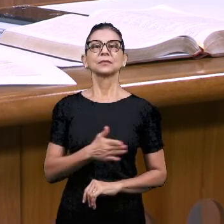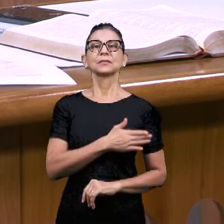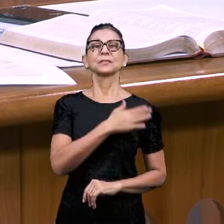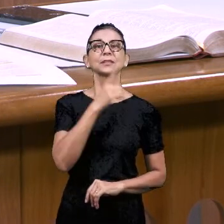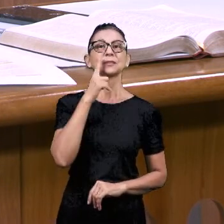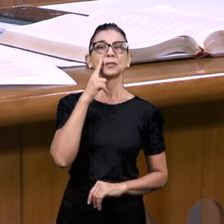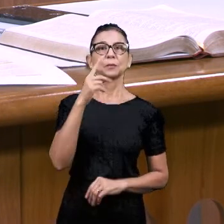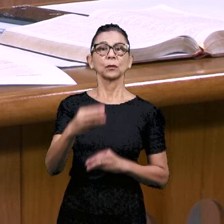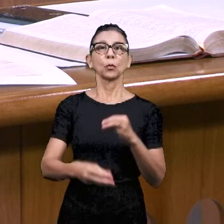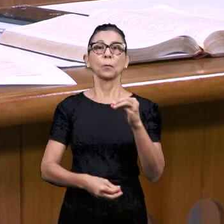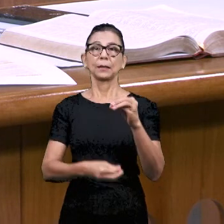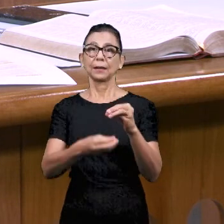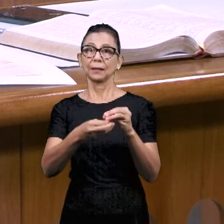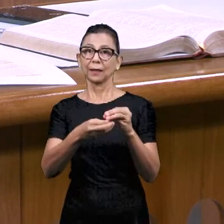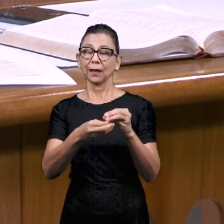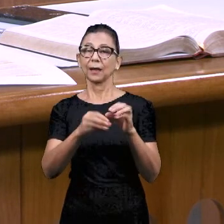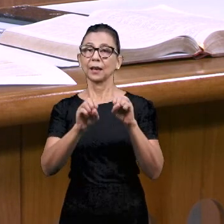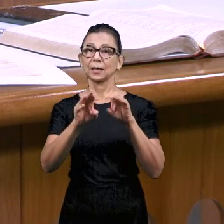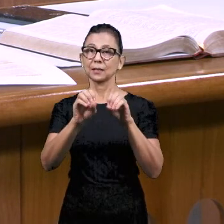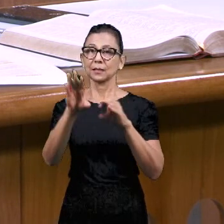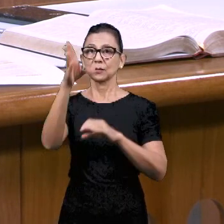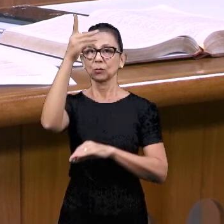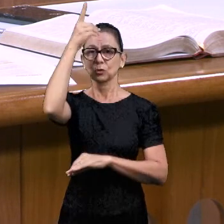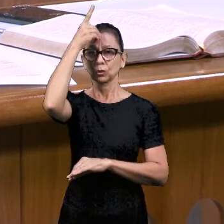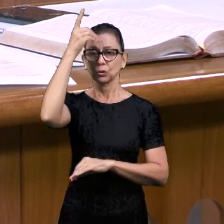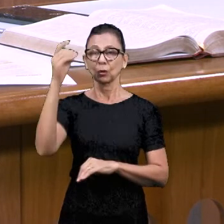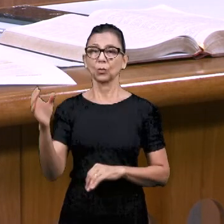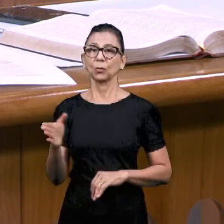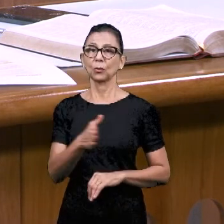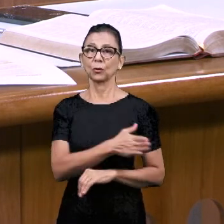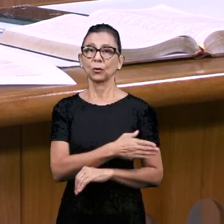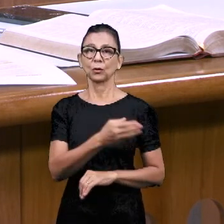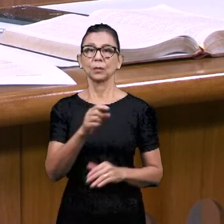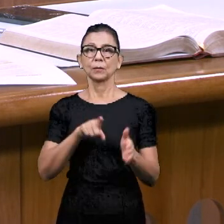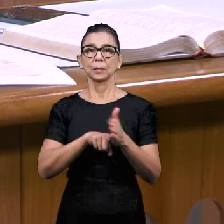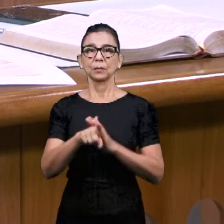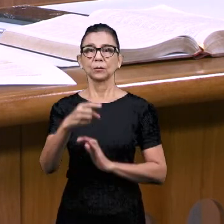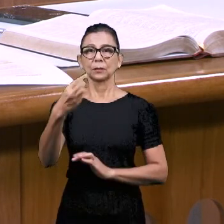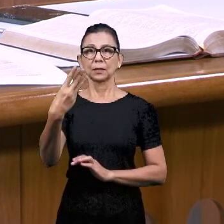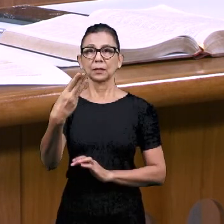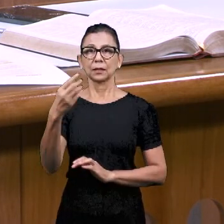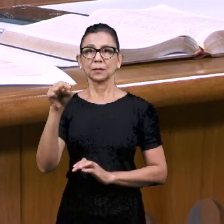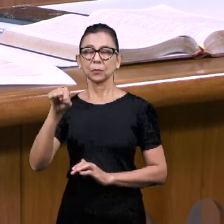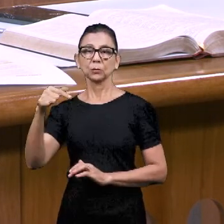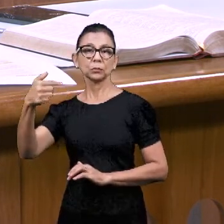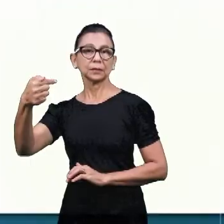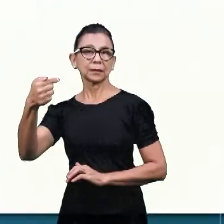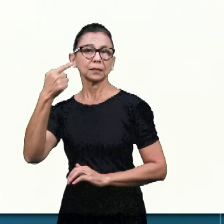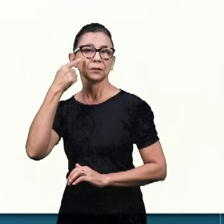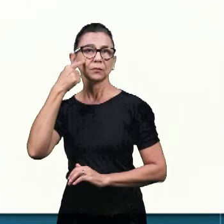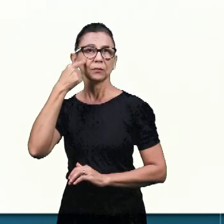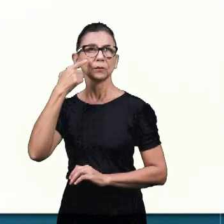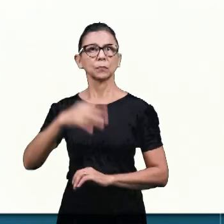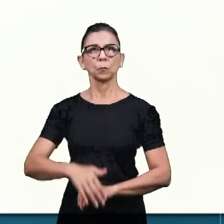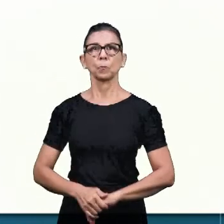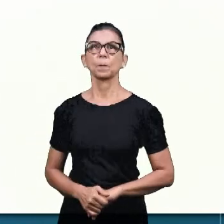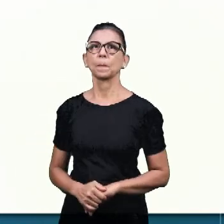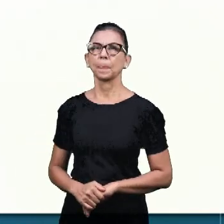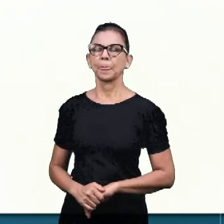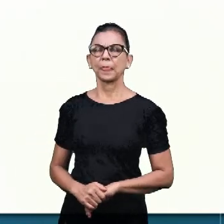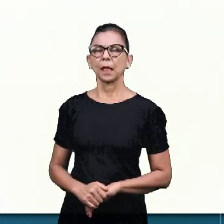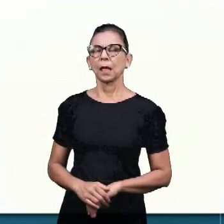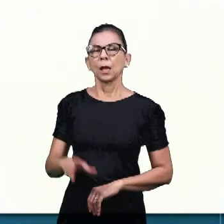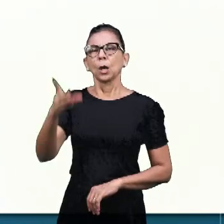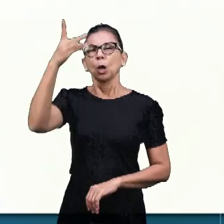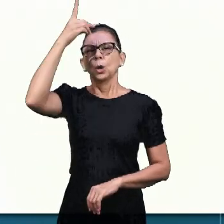notre sujet sur le don spirituel dans la question 3.7. La question 3.7 nous dit, quand le don